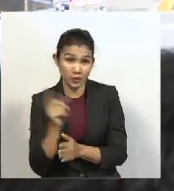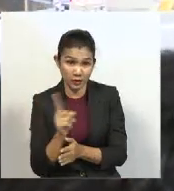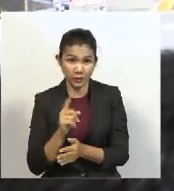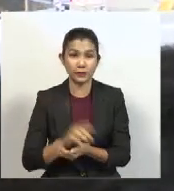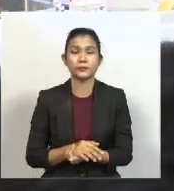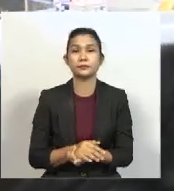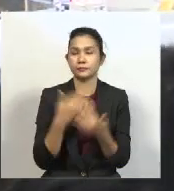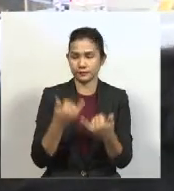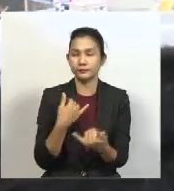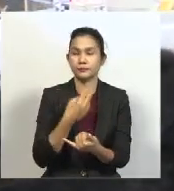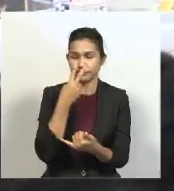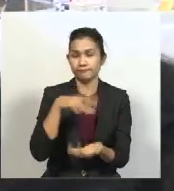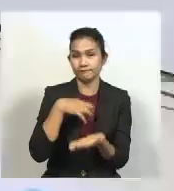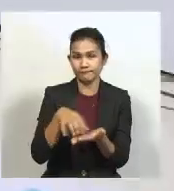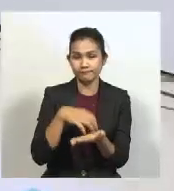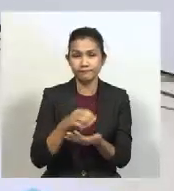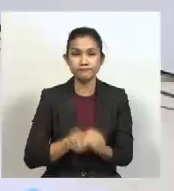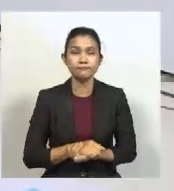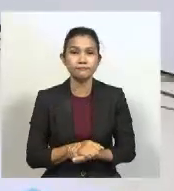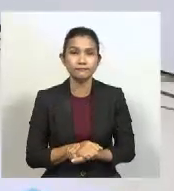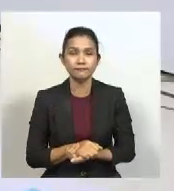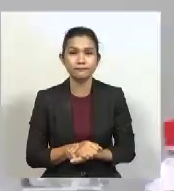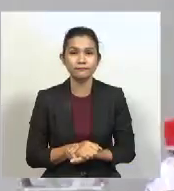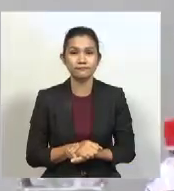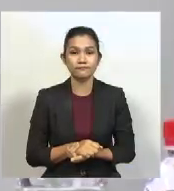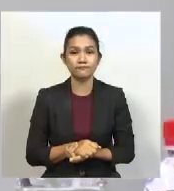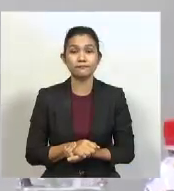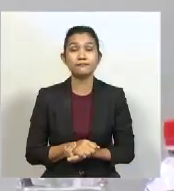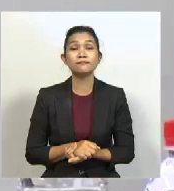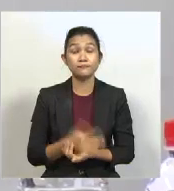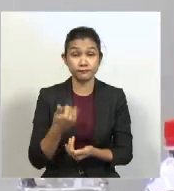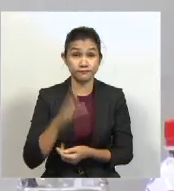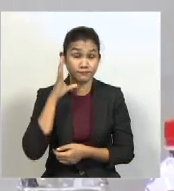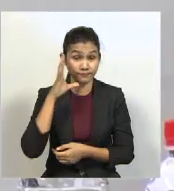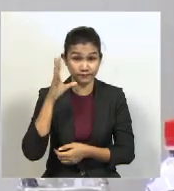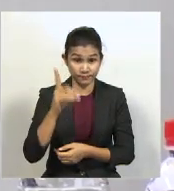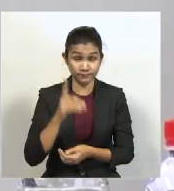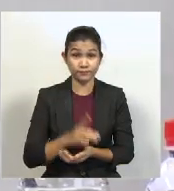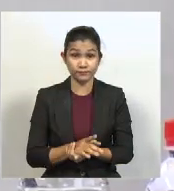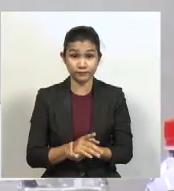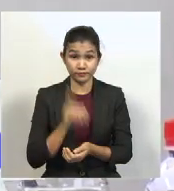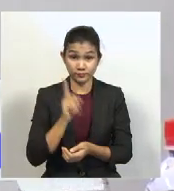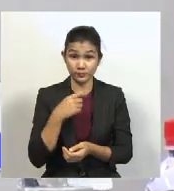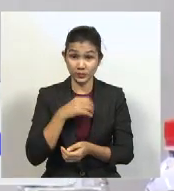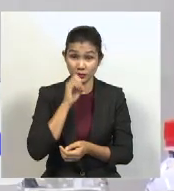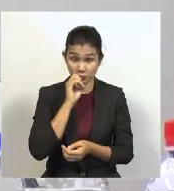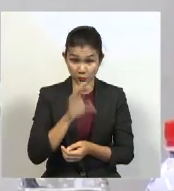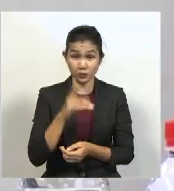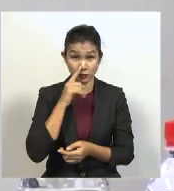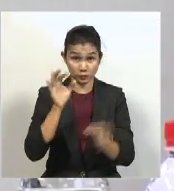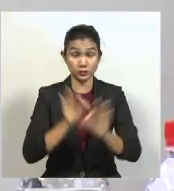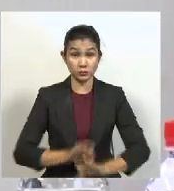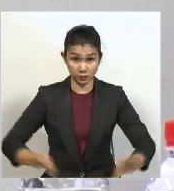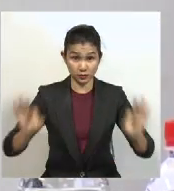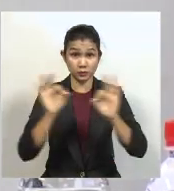ไม่ฟังเสียงนายสมพงษ์อมรวิวัฒน์ครับ เรื่องงบประมาณในวันพรุ่งนี้ต้องเรียนว่าถือเป็นเรื่องที่มีความสำ